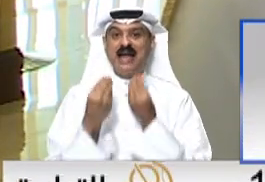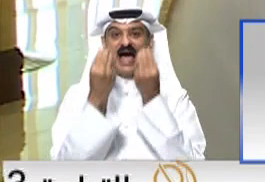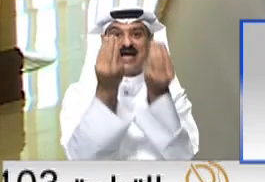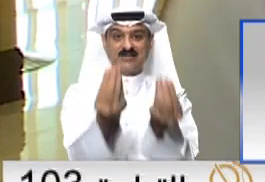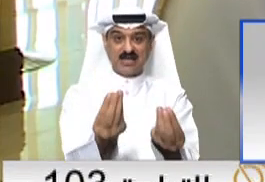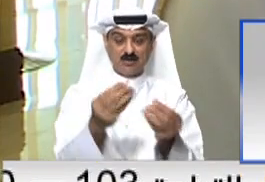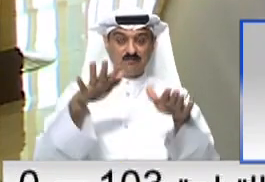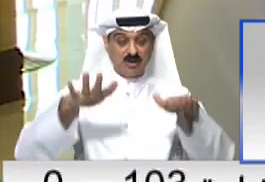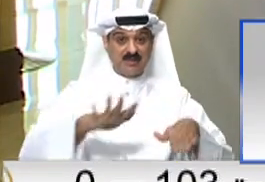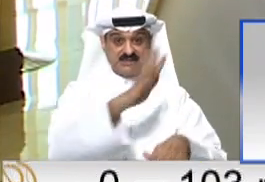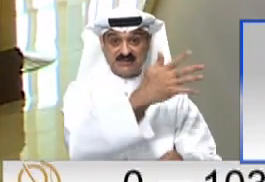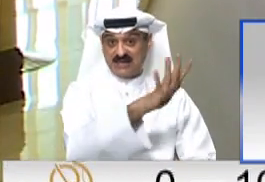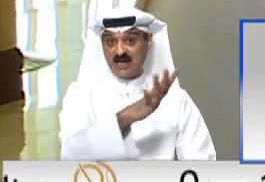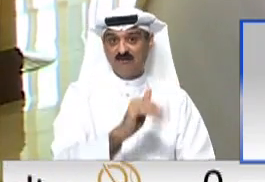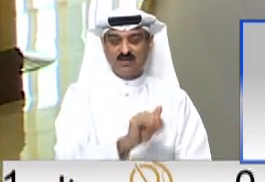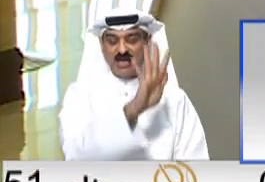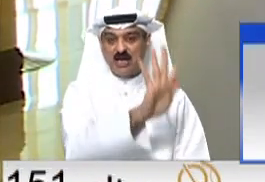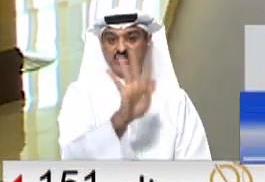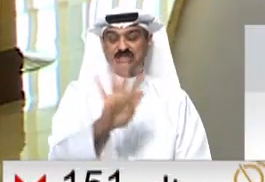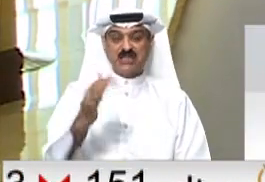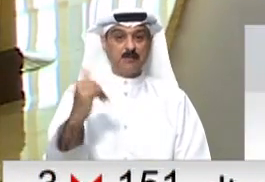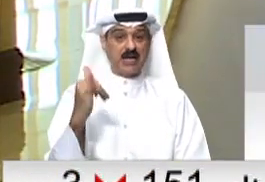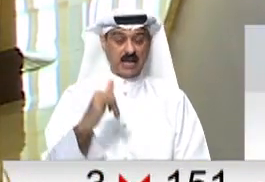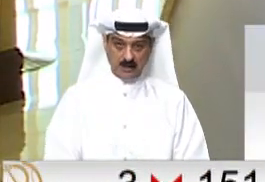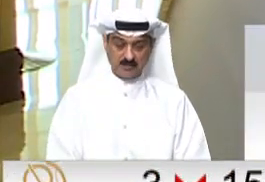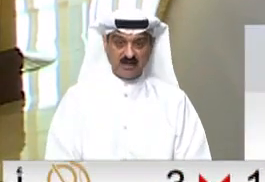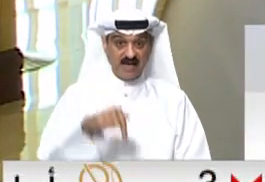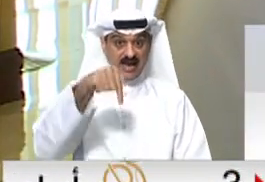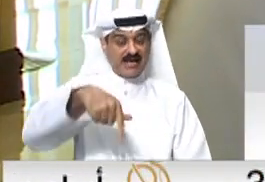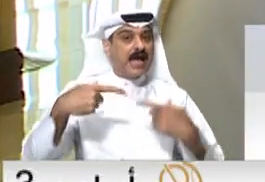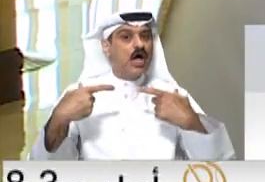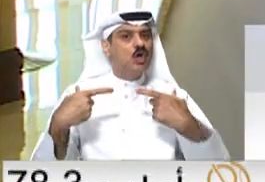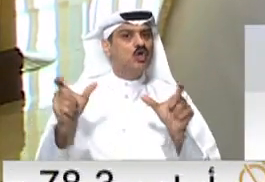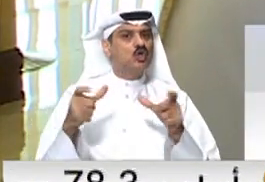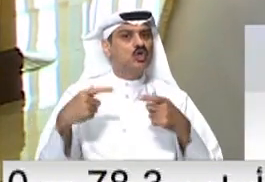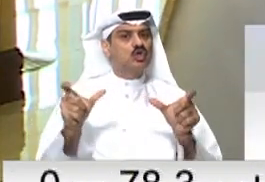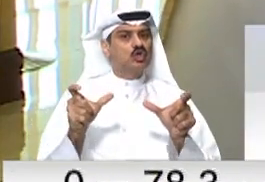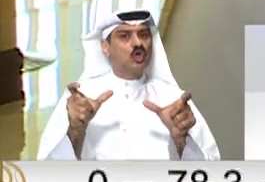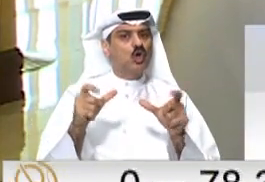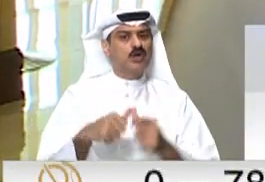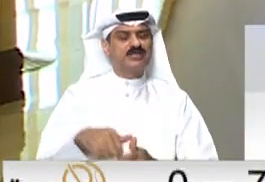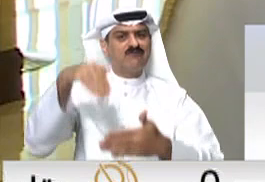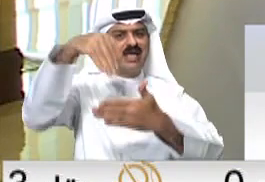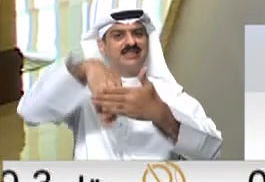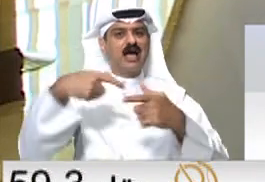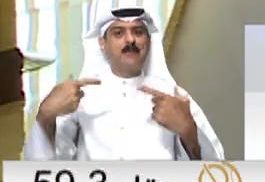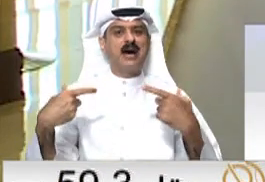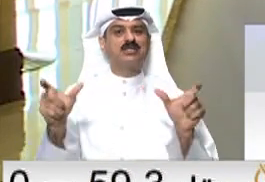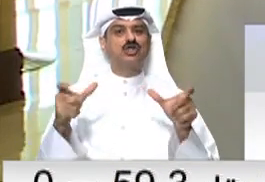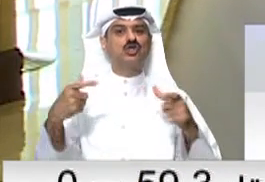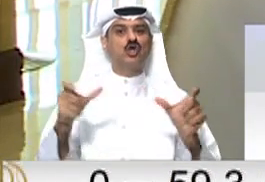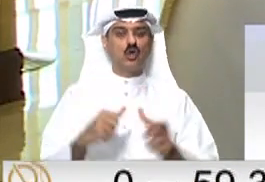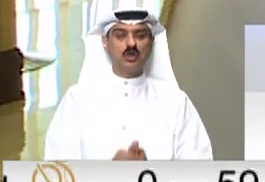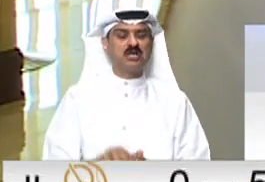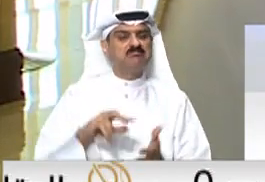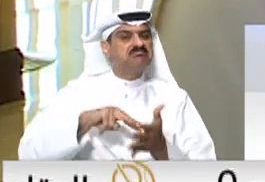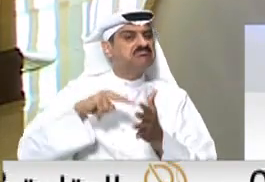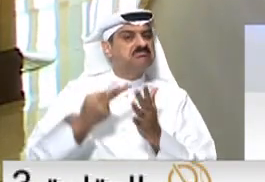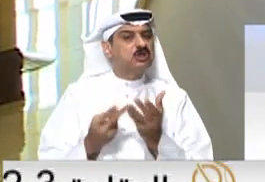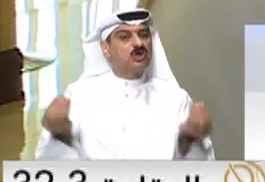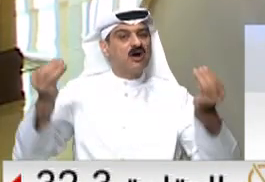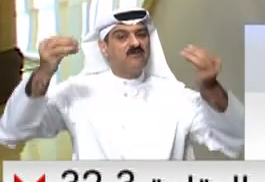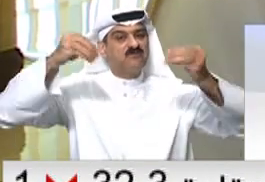العربية، حيث تحتوي على موضوع التحول الرقمي والديمقراطية الرقمية وكيفية تعزيزها في